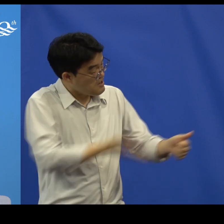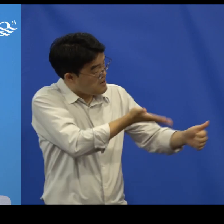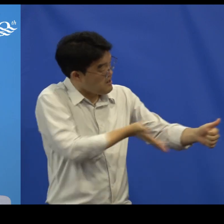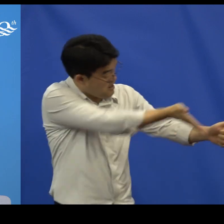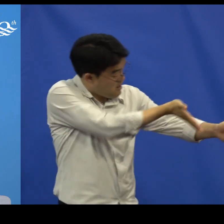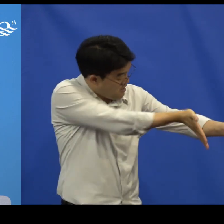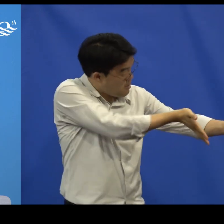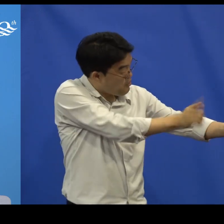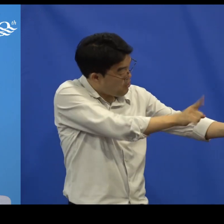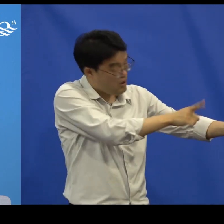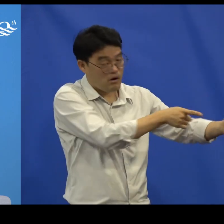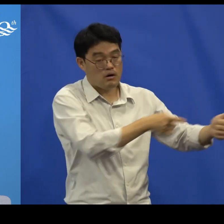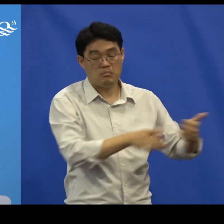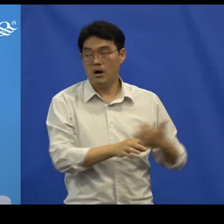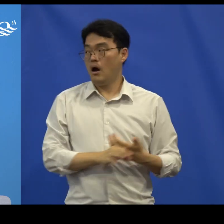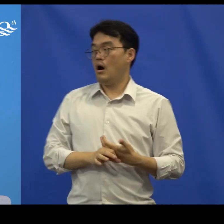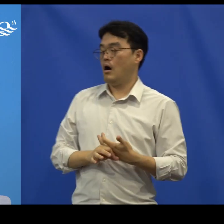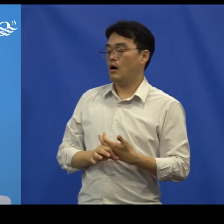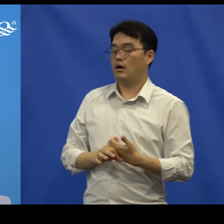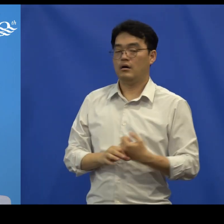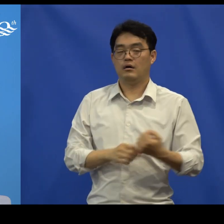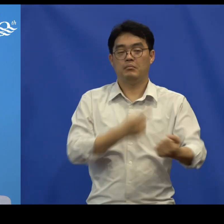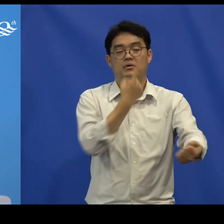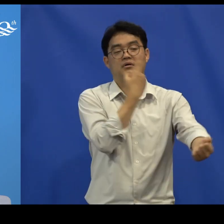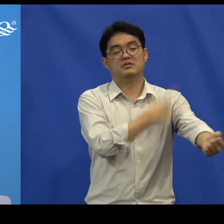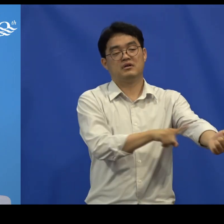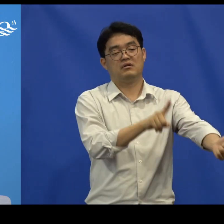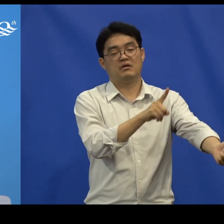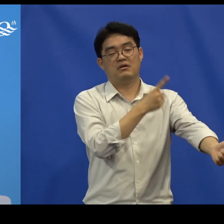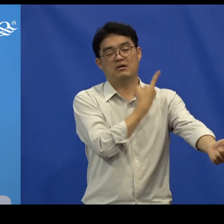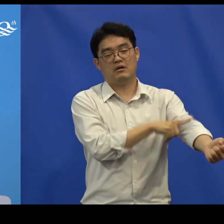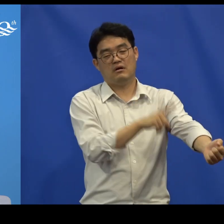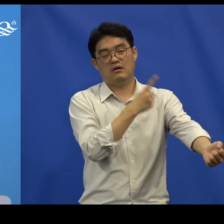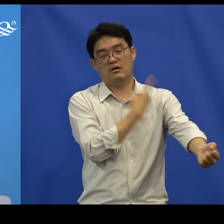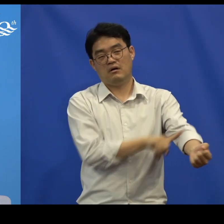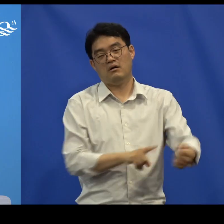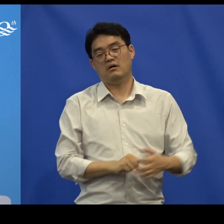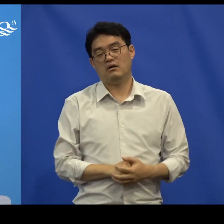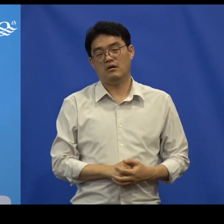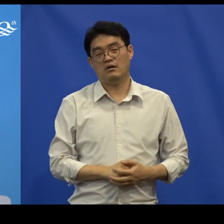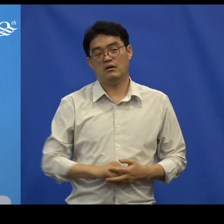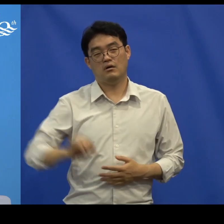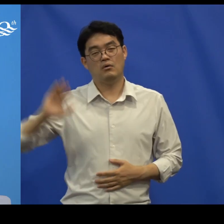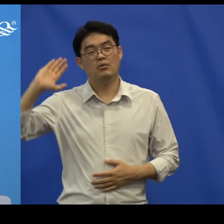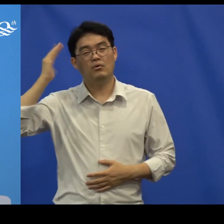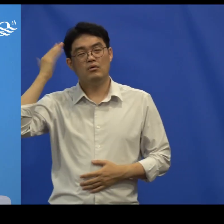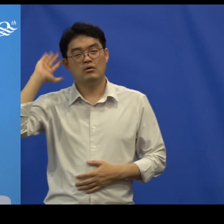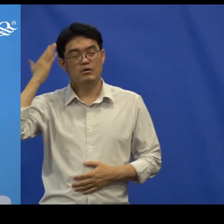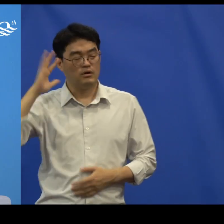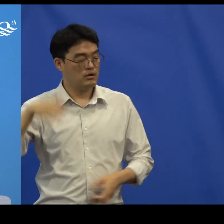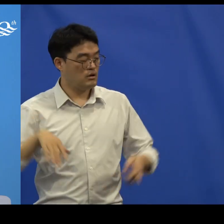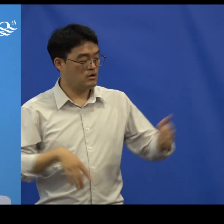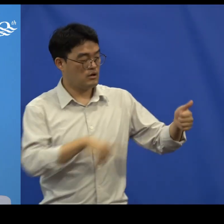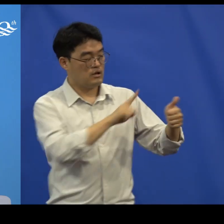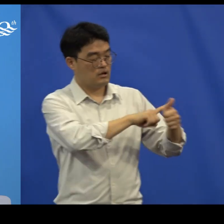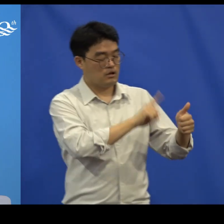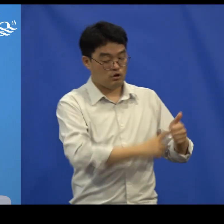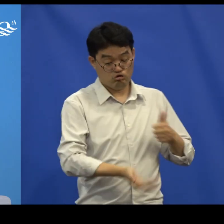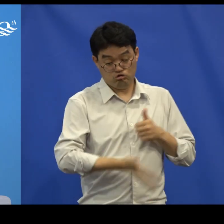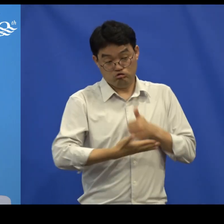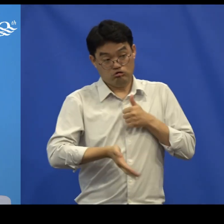신기해요. 이 자격이 없는 거예요. 자격이 없는 사람이 너무 많은 거예요. 그러니까 요즘은 장관을 추천을 받으면 안 하려고